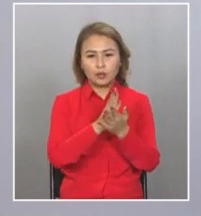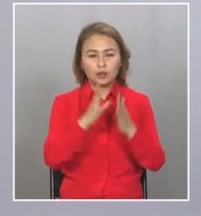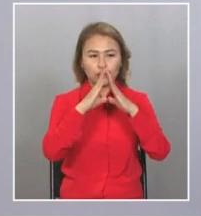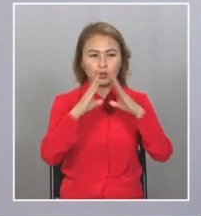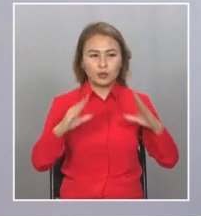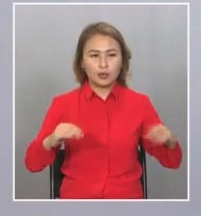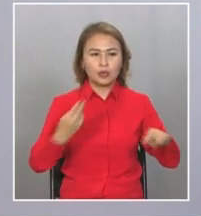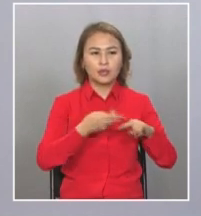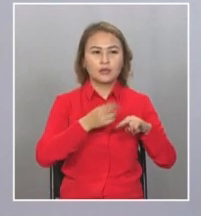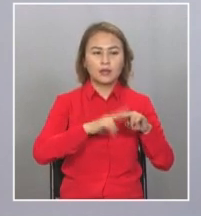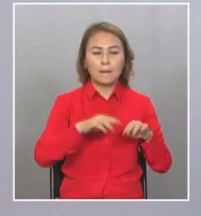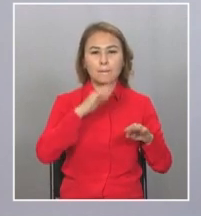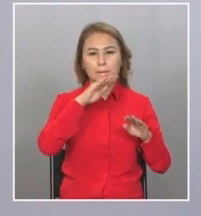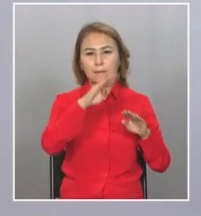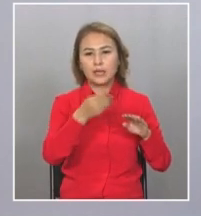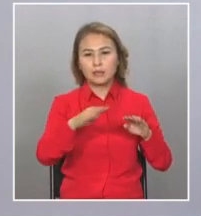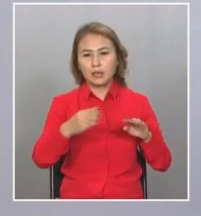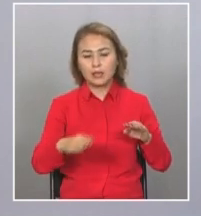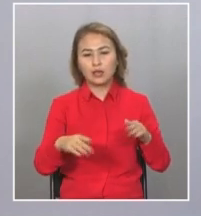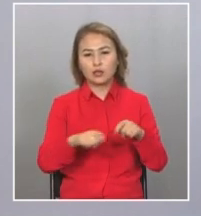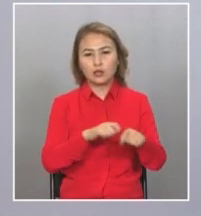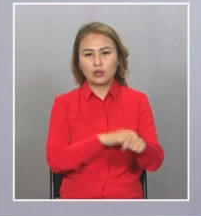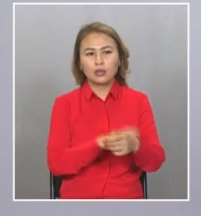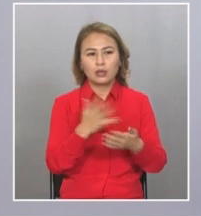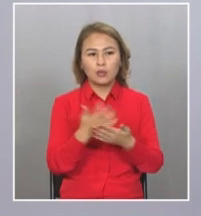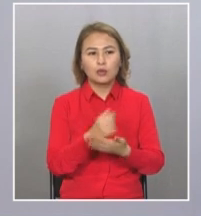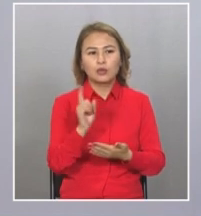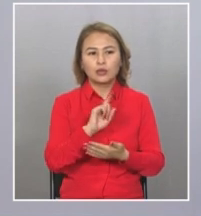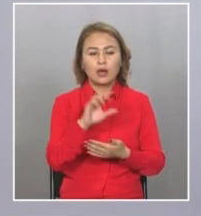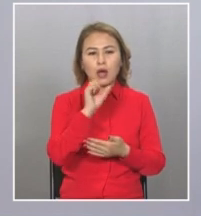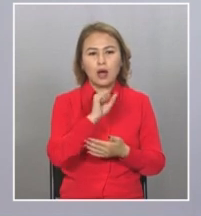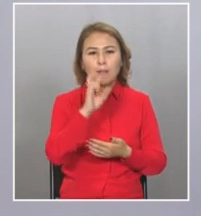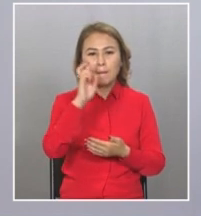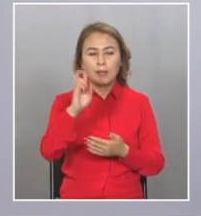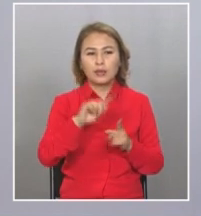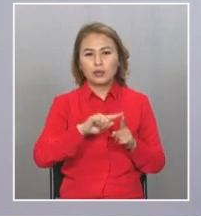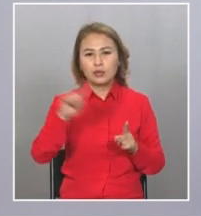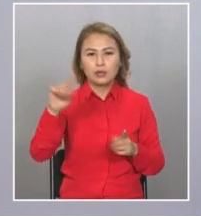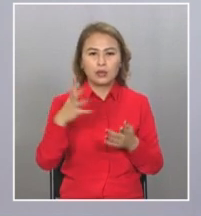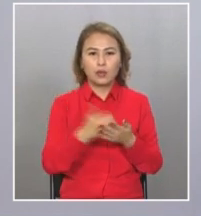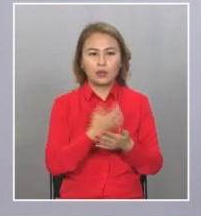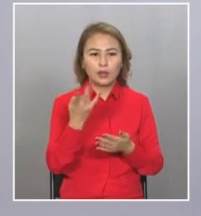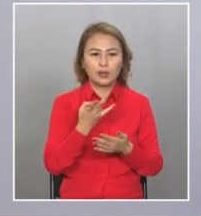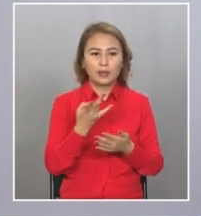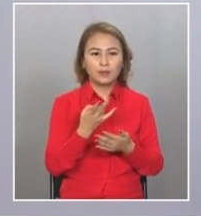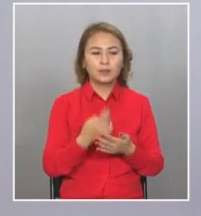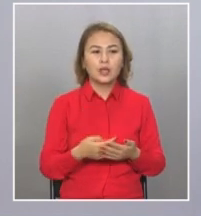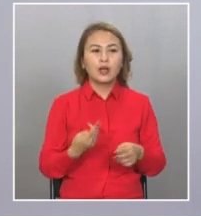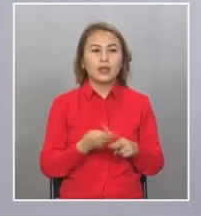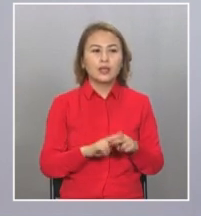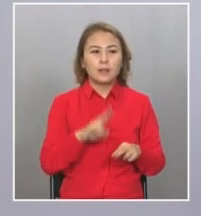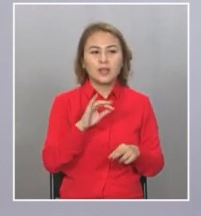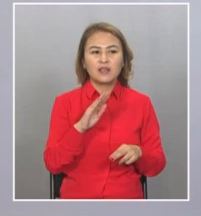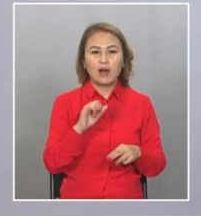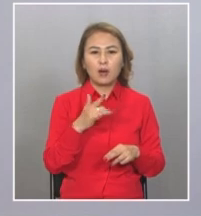мысалы. Баспалдақ ұзындығын табу үшін біз АБ гипотенузасының ұзындығын табу керек. Онда тағы да